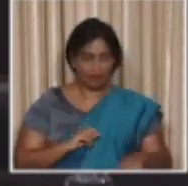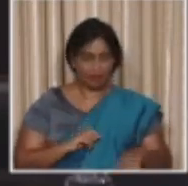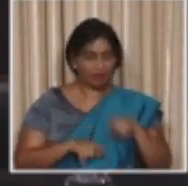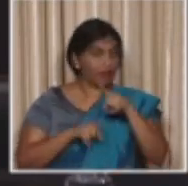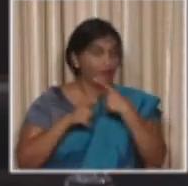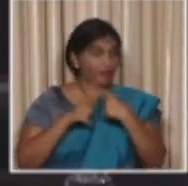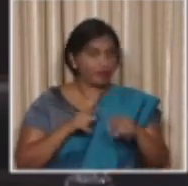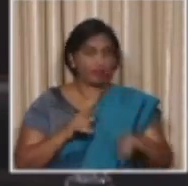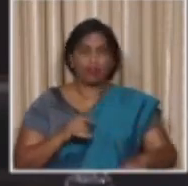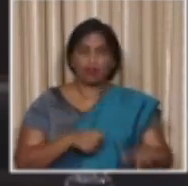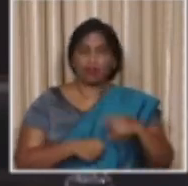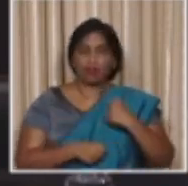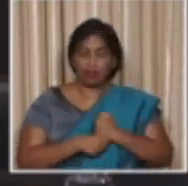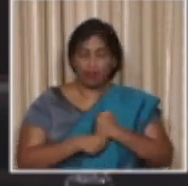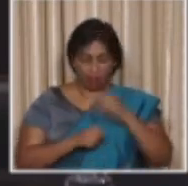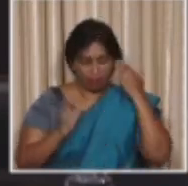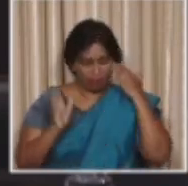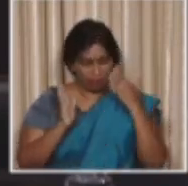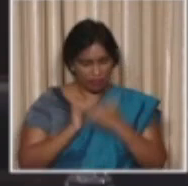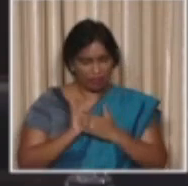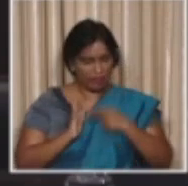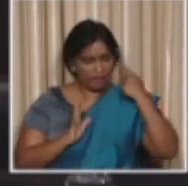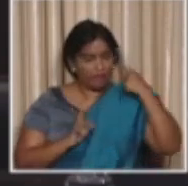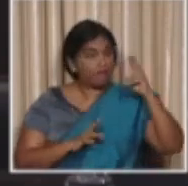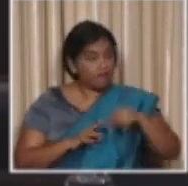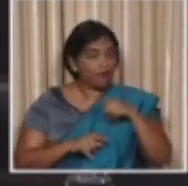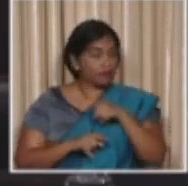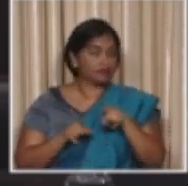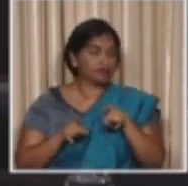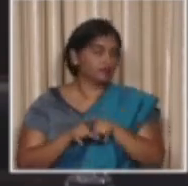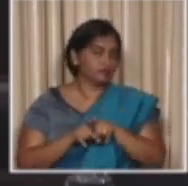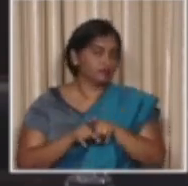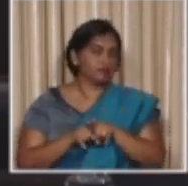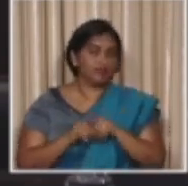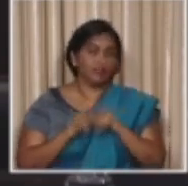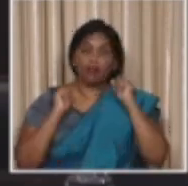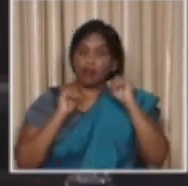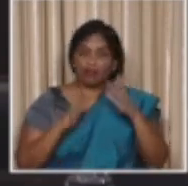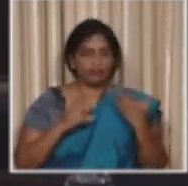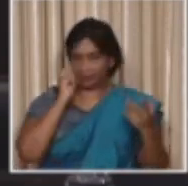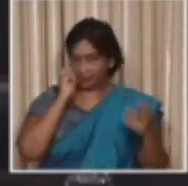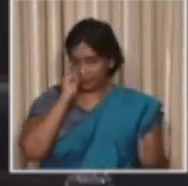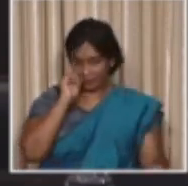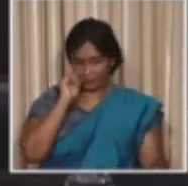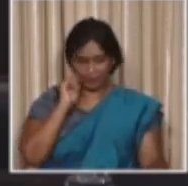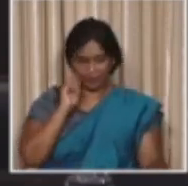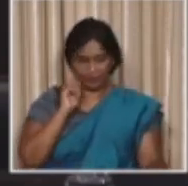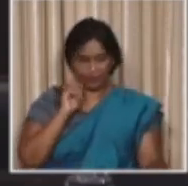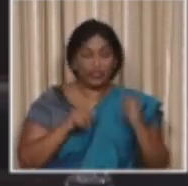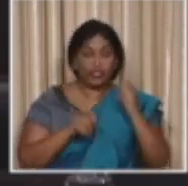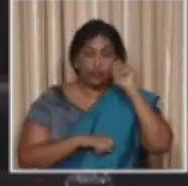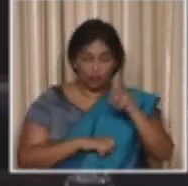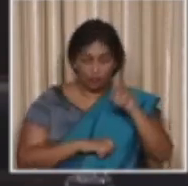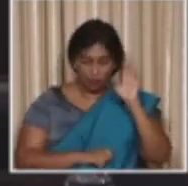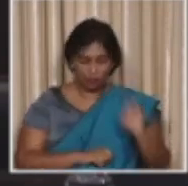मे आंडो किरे अतिवेलाती विश्वास भंगे एकिंग तहुर्वेन्नि ने जनताव